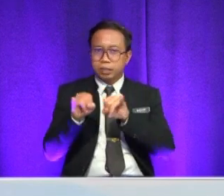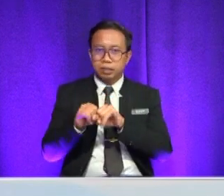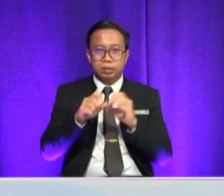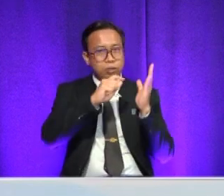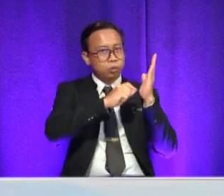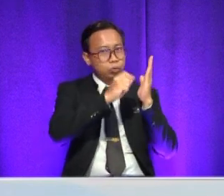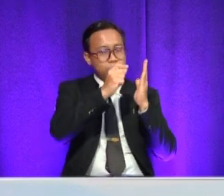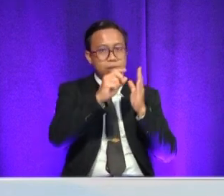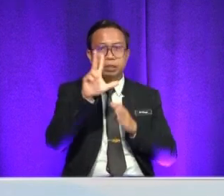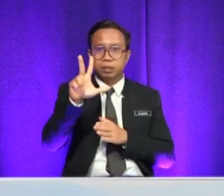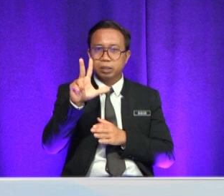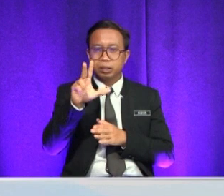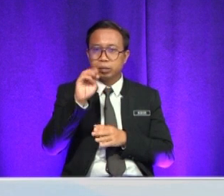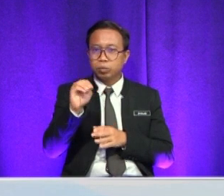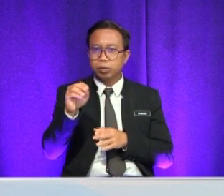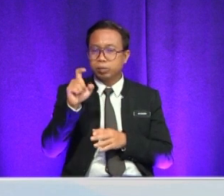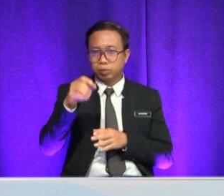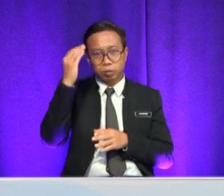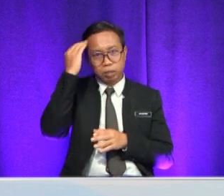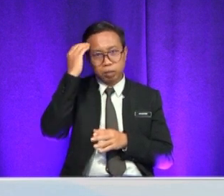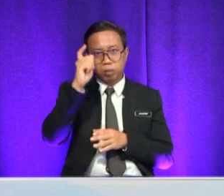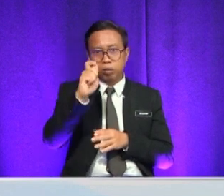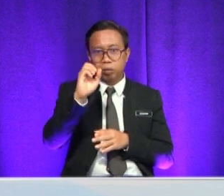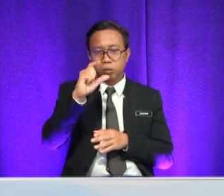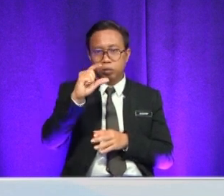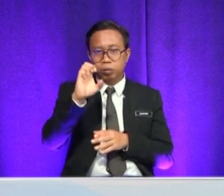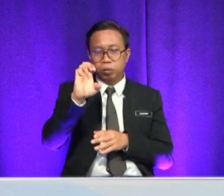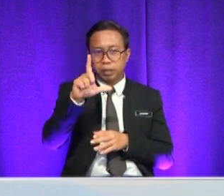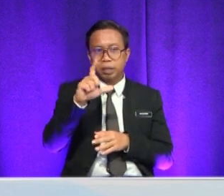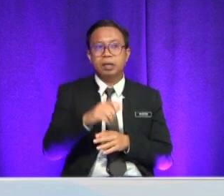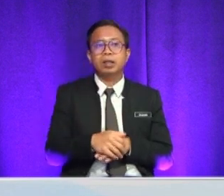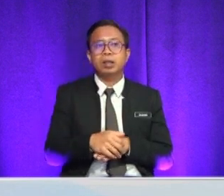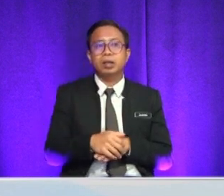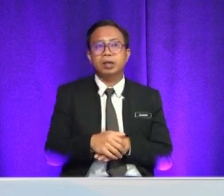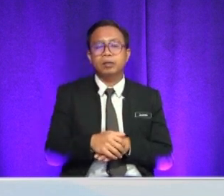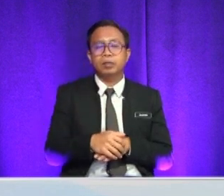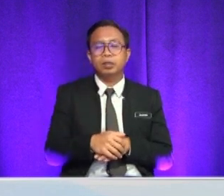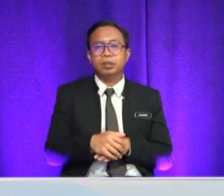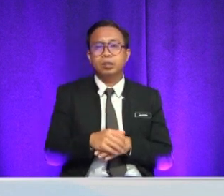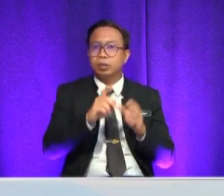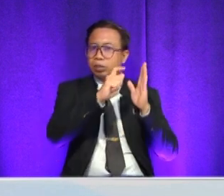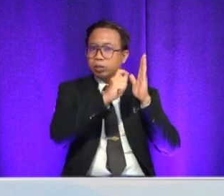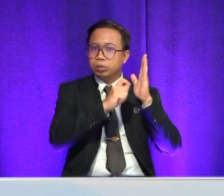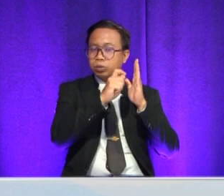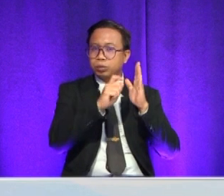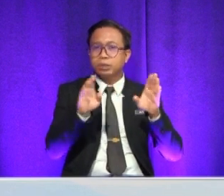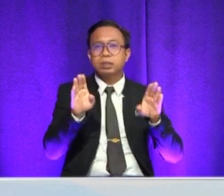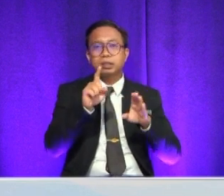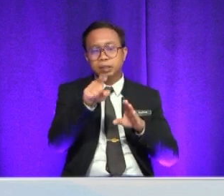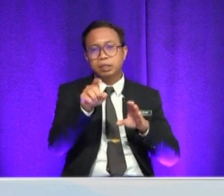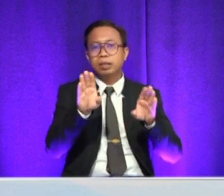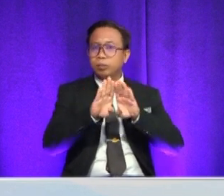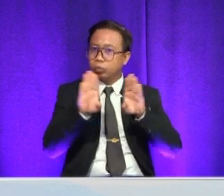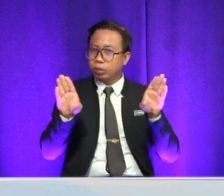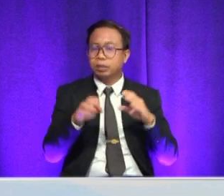3 jenis Swiss yang murid perlu tahu, iaitu Swiss toggle ataupun toggle. Okey, kemudian Swiss tekan buka.